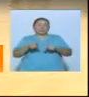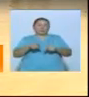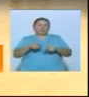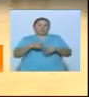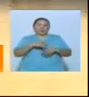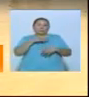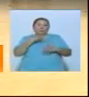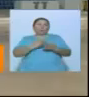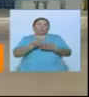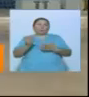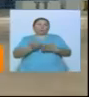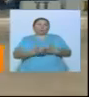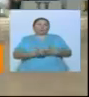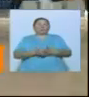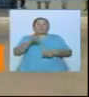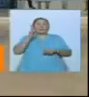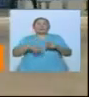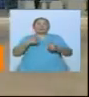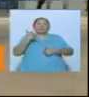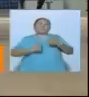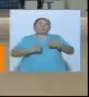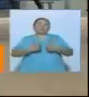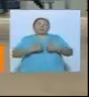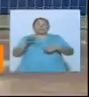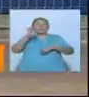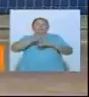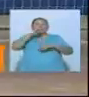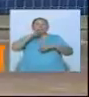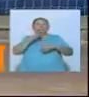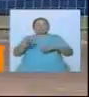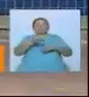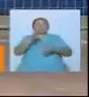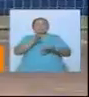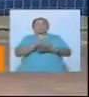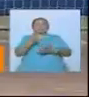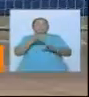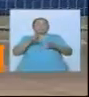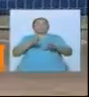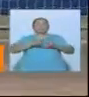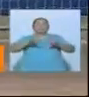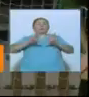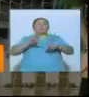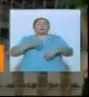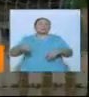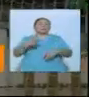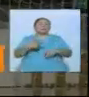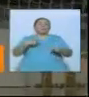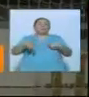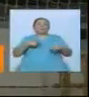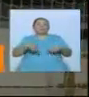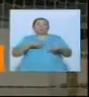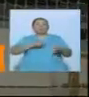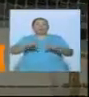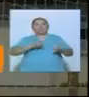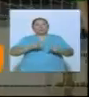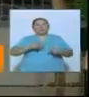конкуренции намного выше. По итогам соревнований Западно-Казахстанская область заняла первое место по волейболу, Мангыстауская область по футболу,